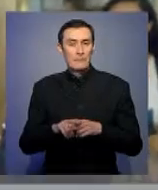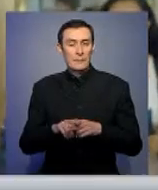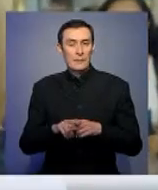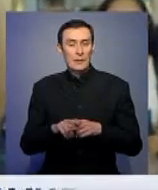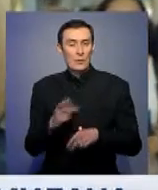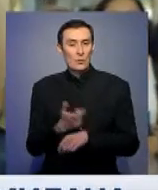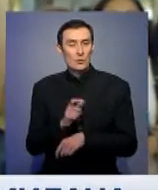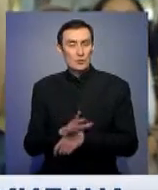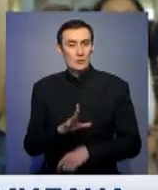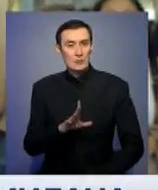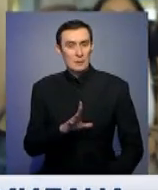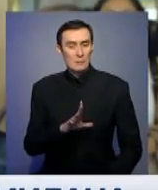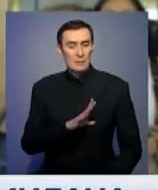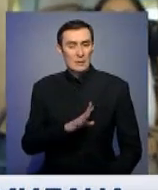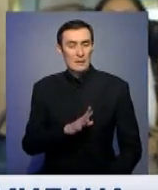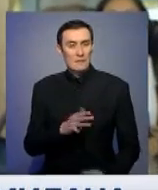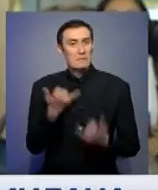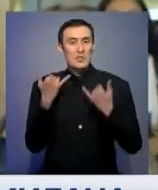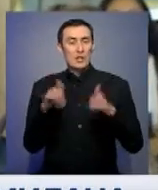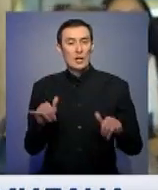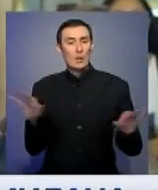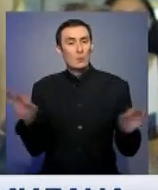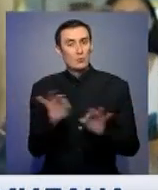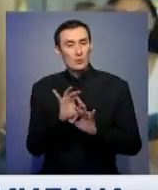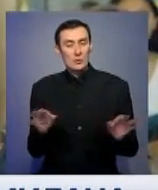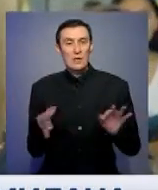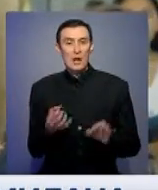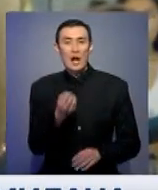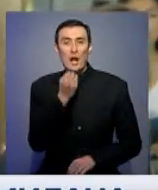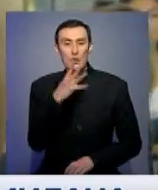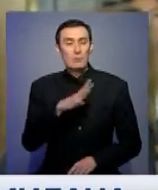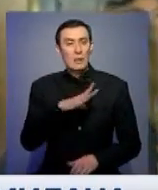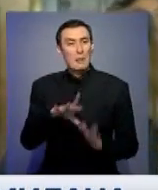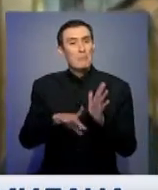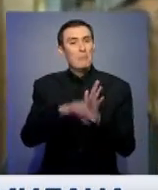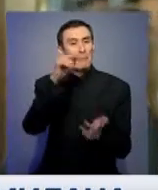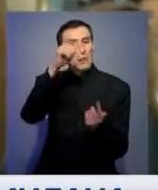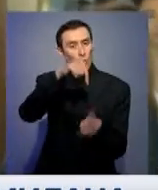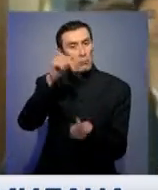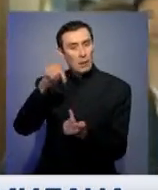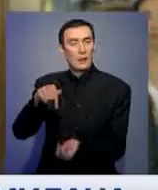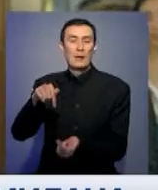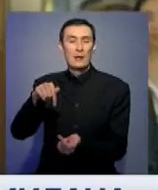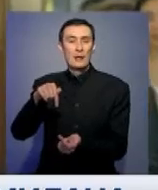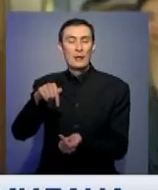очень впечатлила музыка, хорошо подобрана. И